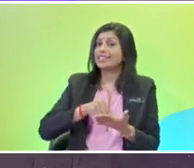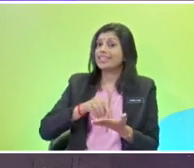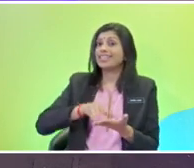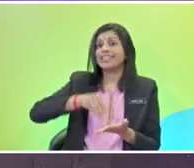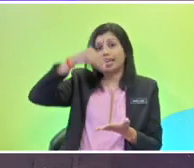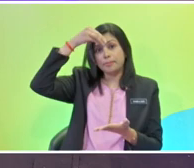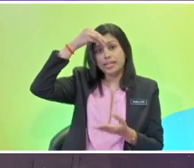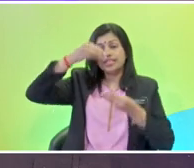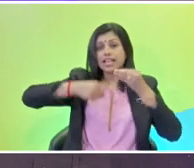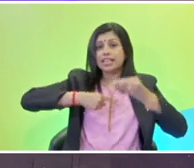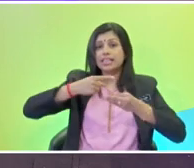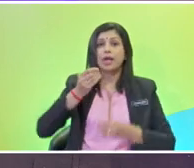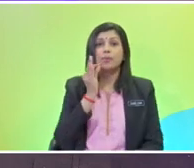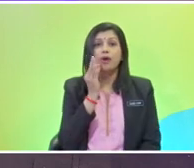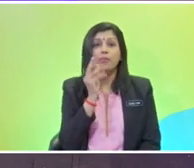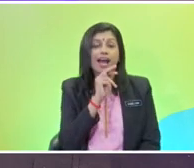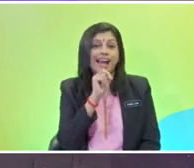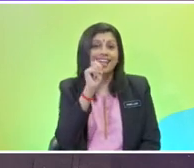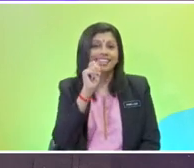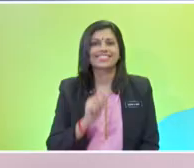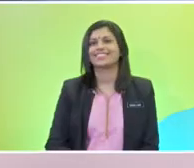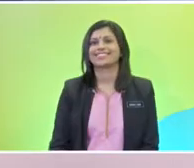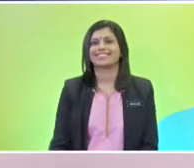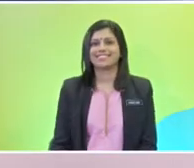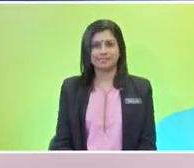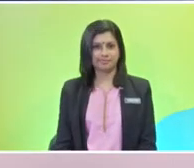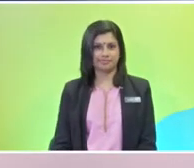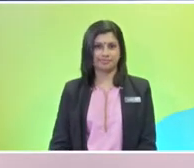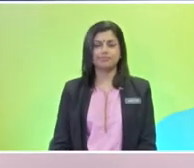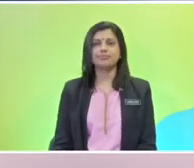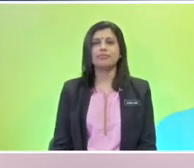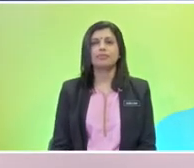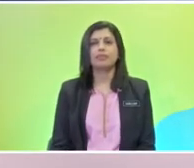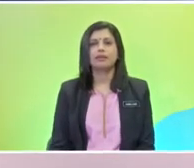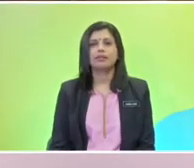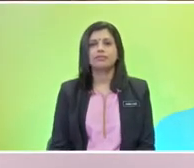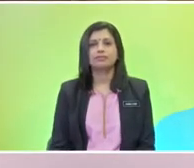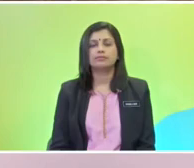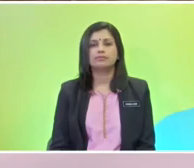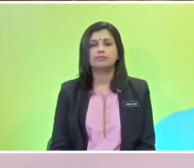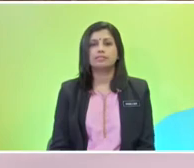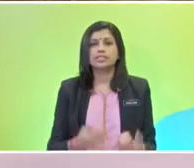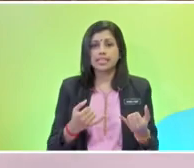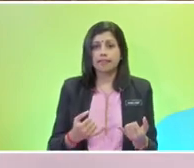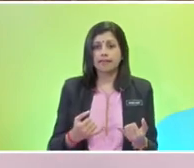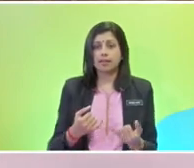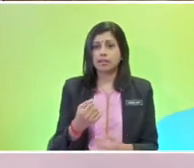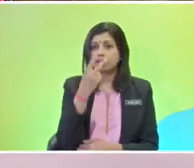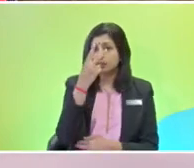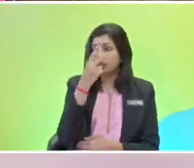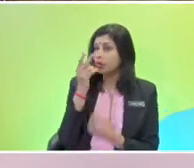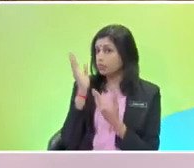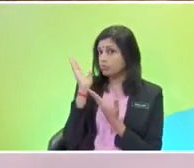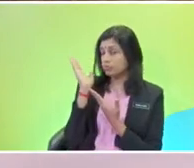Ya, Din. Okey, sebelum tu, Din, Cikgu nak tunjukkan satu piramid makanan.